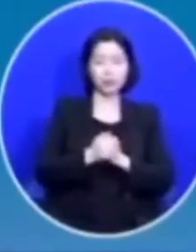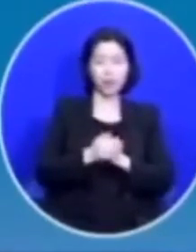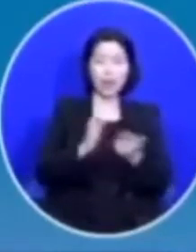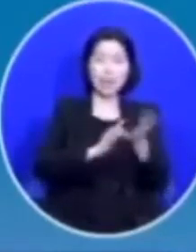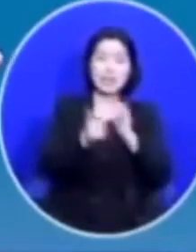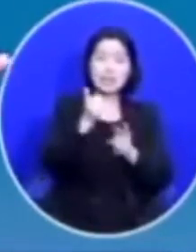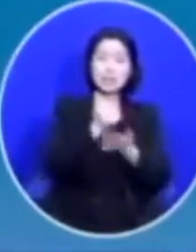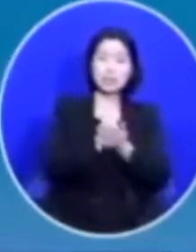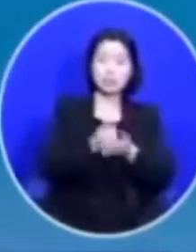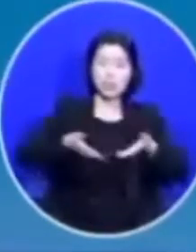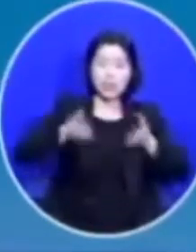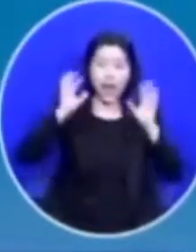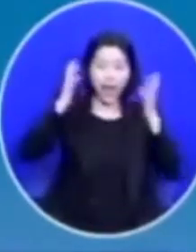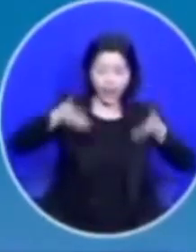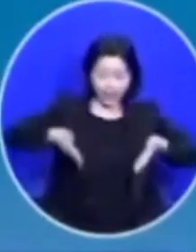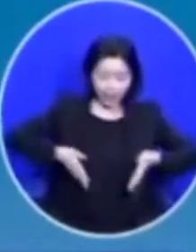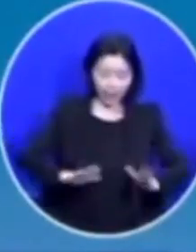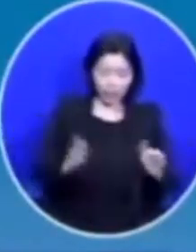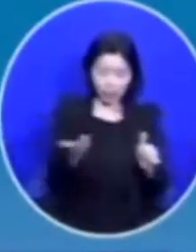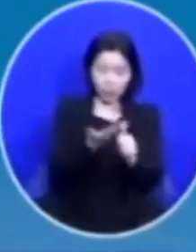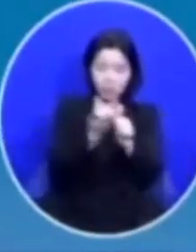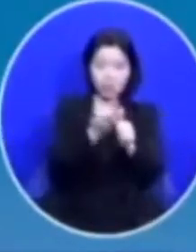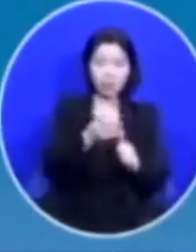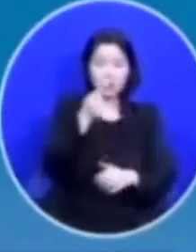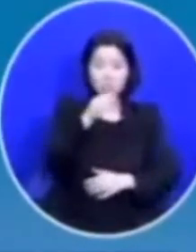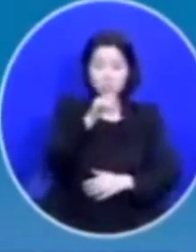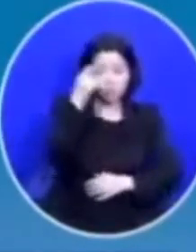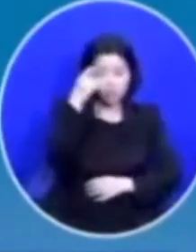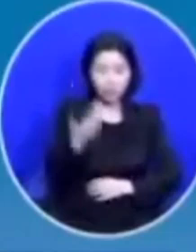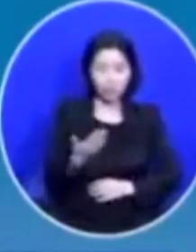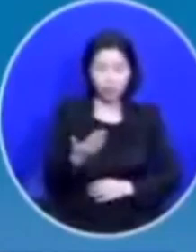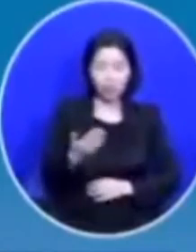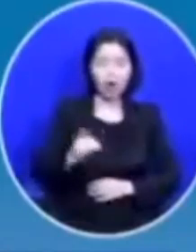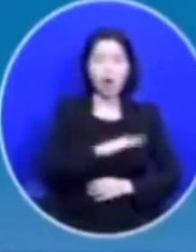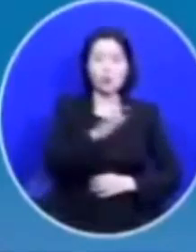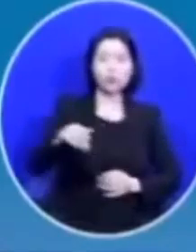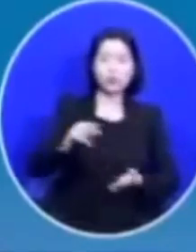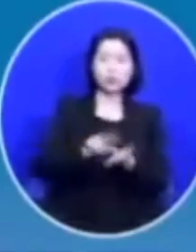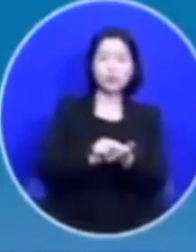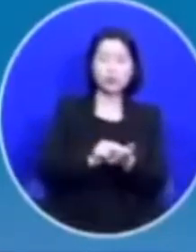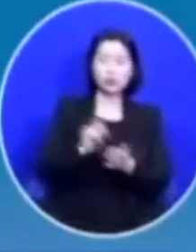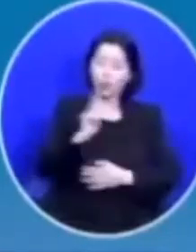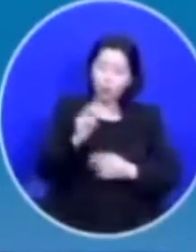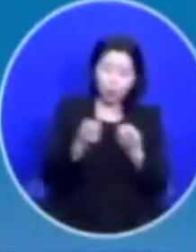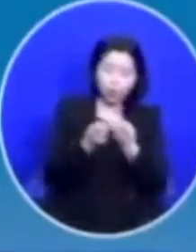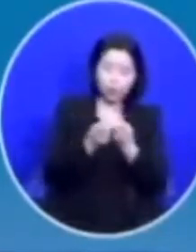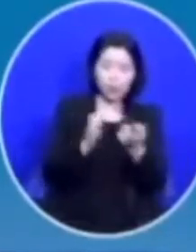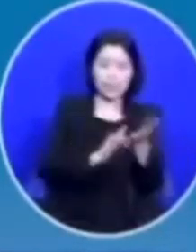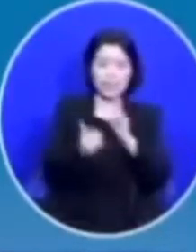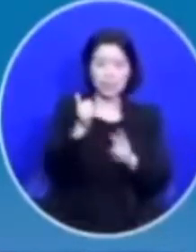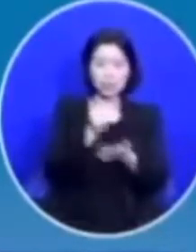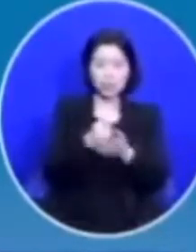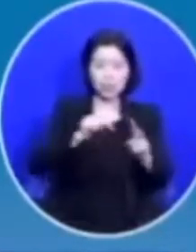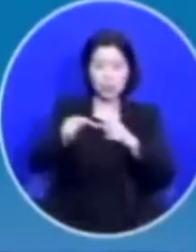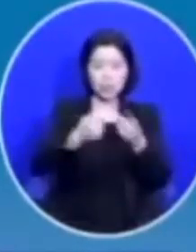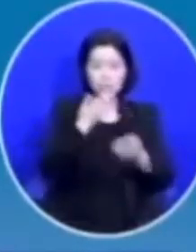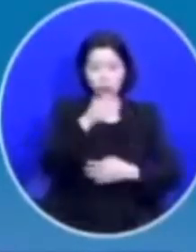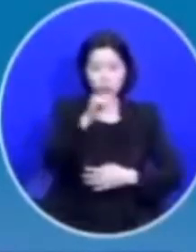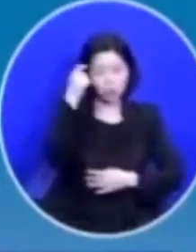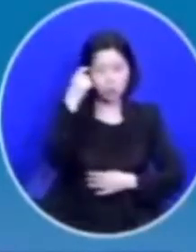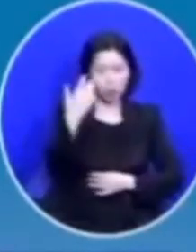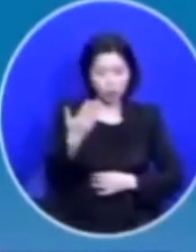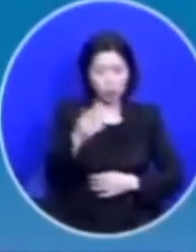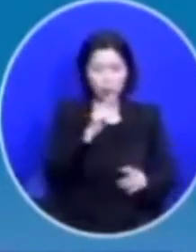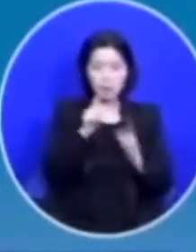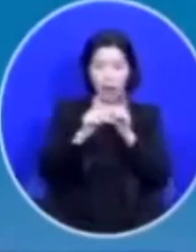예수님이 애를 낳아서 길러 봤어 우리의 문제를 어떻게 예수님이 이해 하겠어 이런분들이 있었다는 이야기를